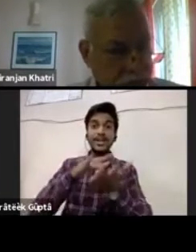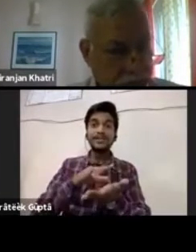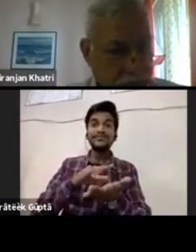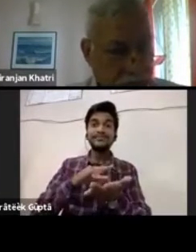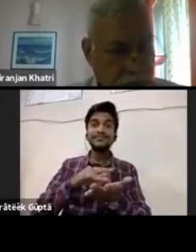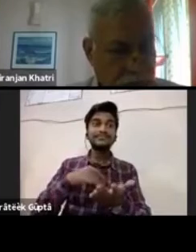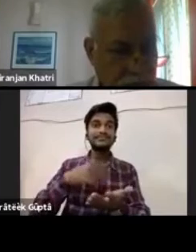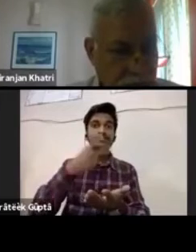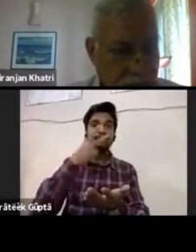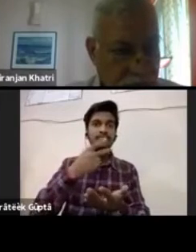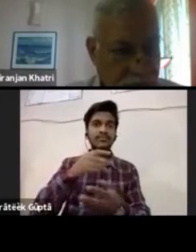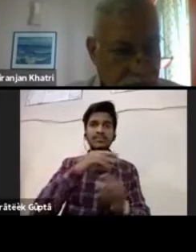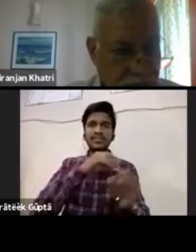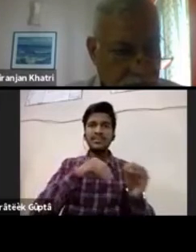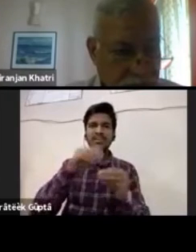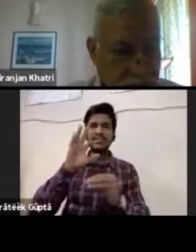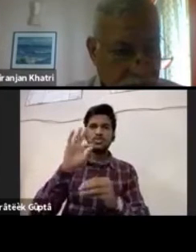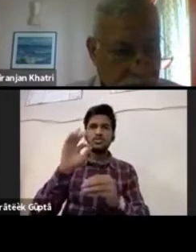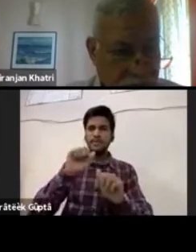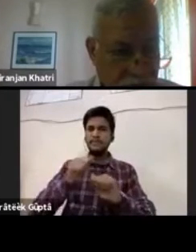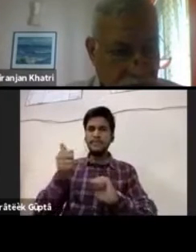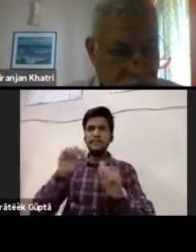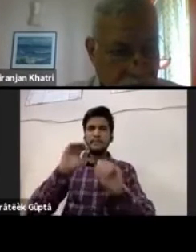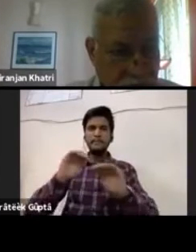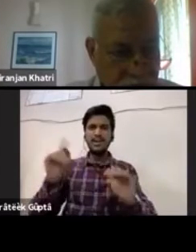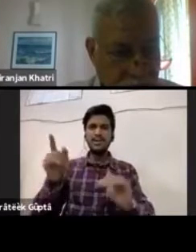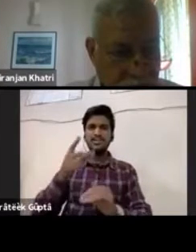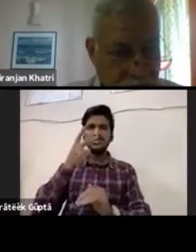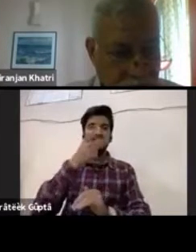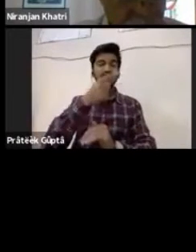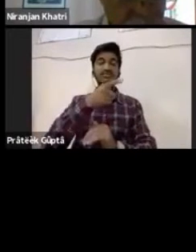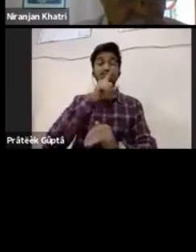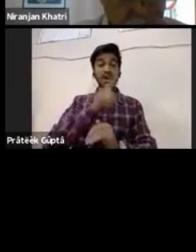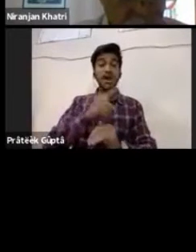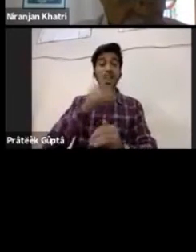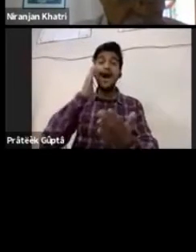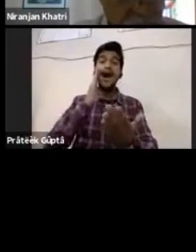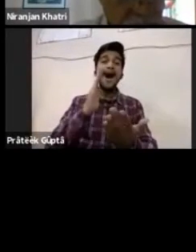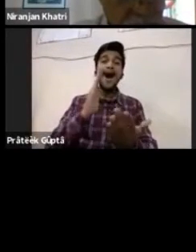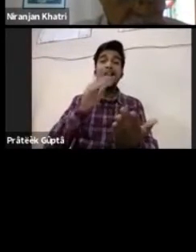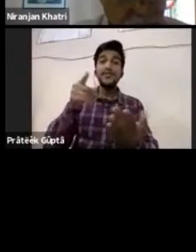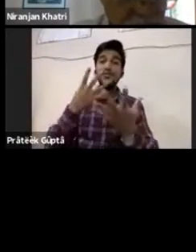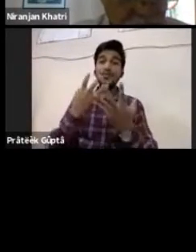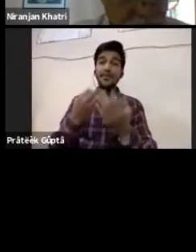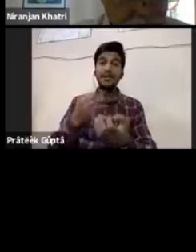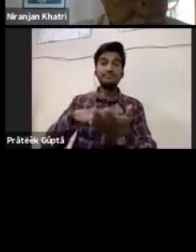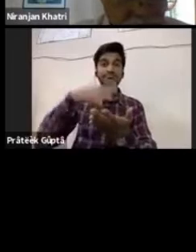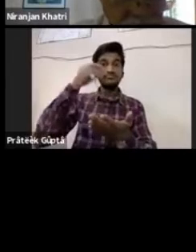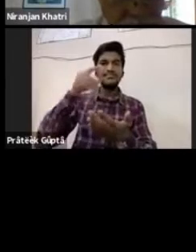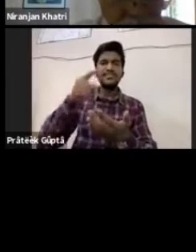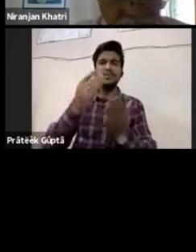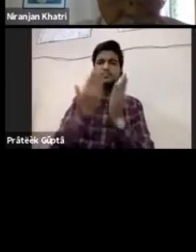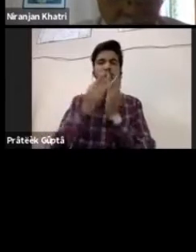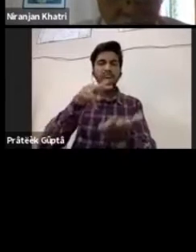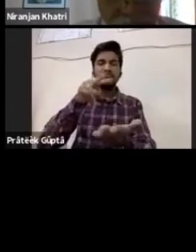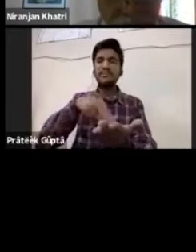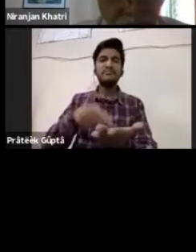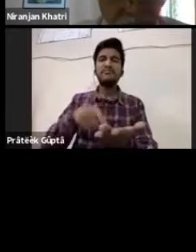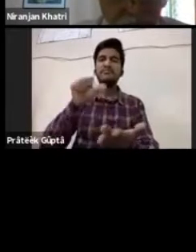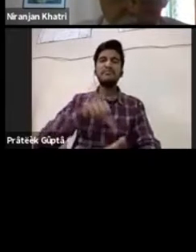गया तो लोगों का ये व्यू आया कि इसको आप म्यूजिक सिखाओ, कुछ कमा खा लेगा, पढ़ा के क्या करोगे।